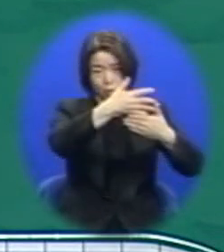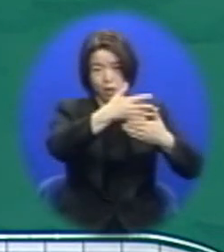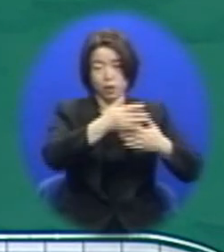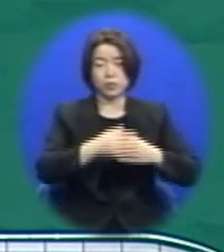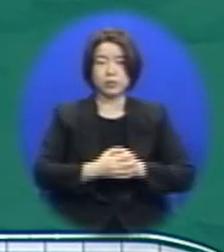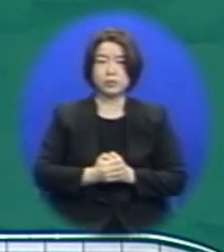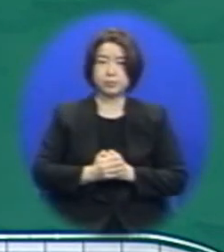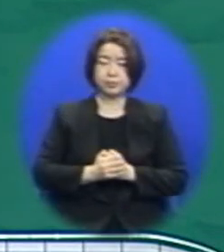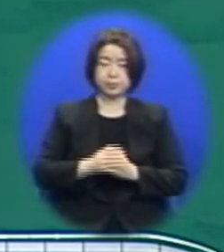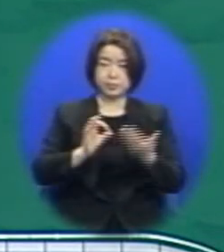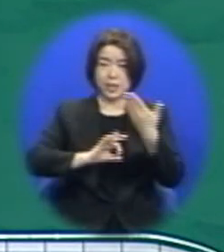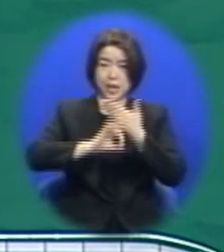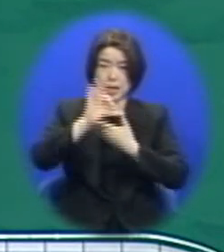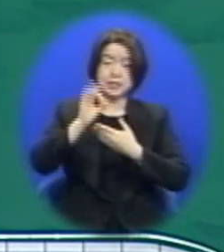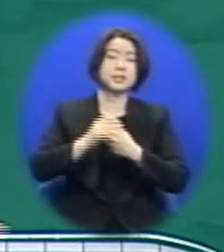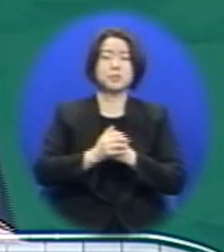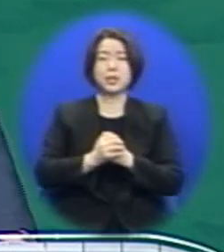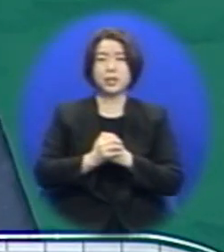아침에